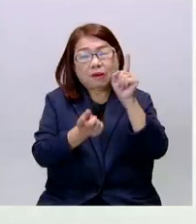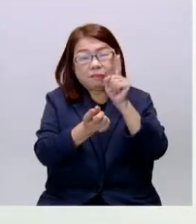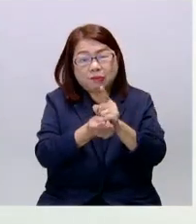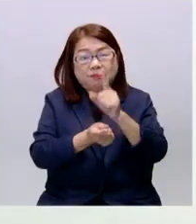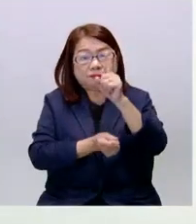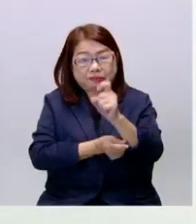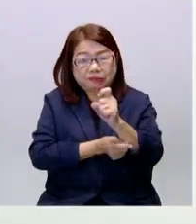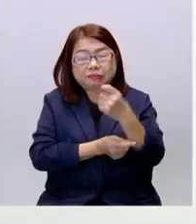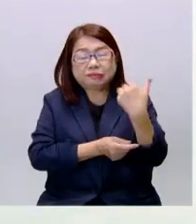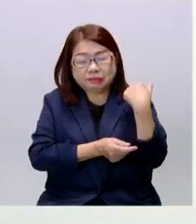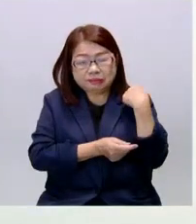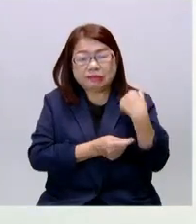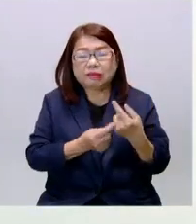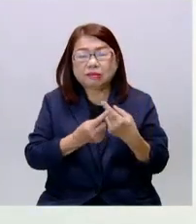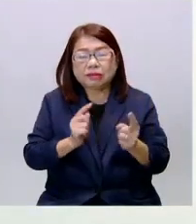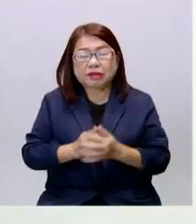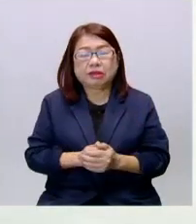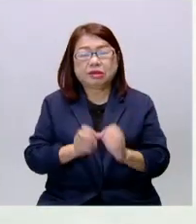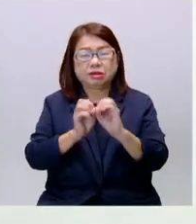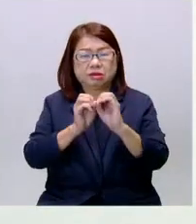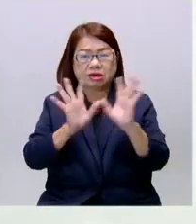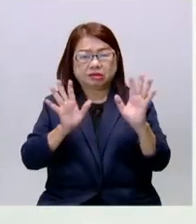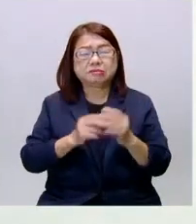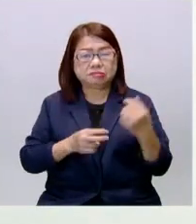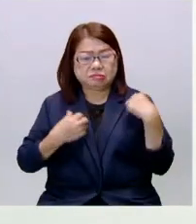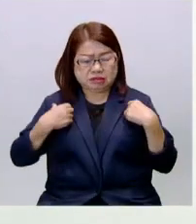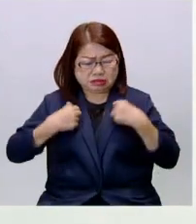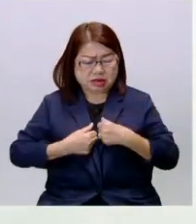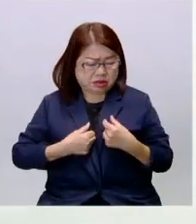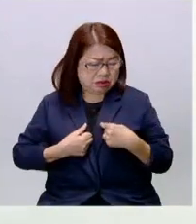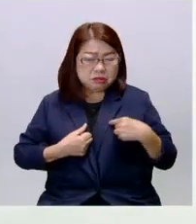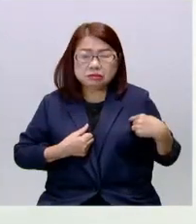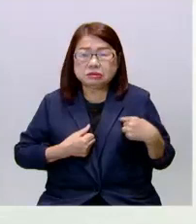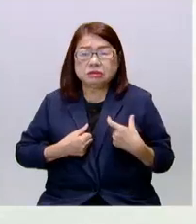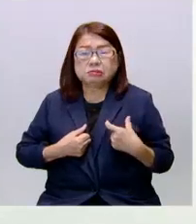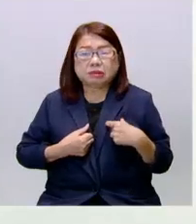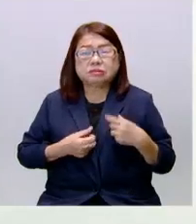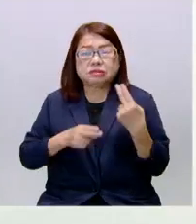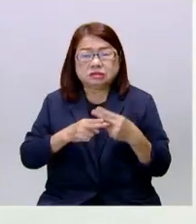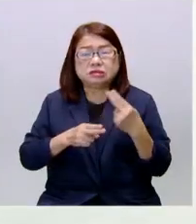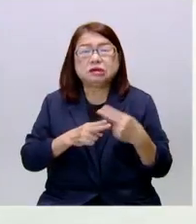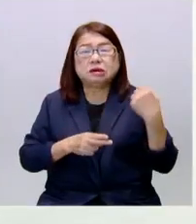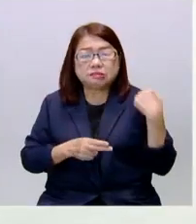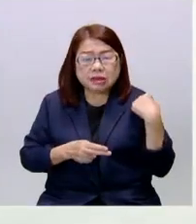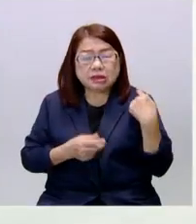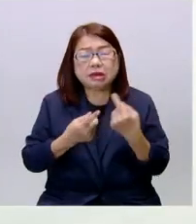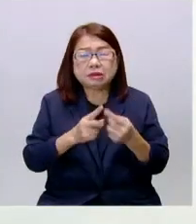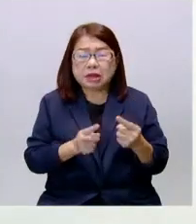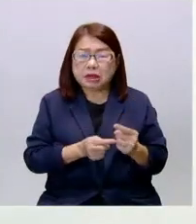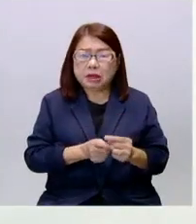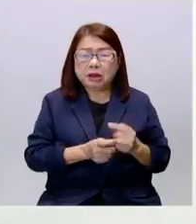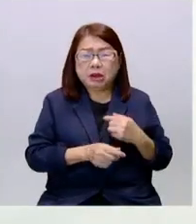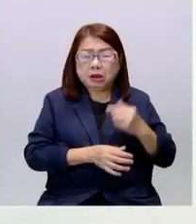านั้นแม้ว่าจะพบในเรื่องของสัญลักษณ์หรือชื่อที่ติดอยู่ที่เสื้อก็ตามนะครับแต่ทางเจ้าหน้าที่ยืนยันนะครับว่าก็ยังไม่สาม